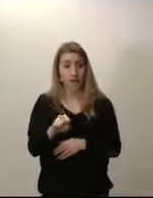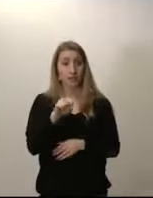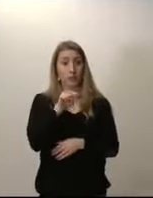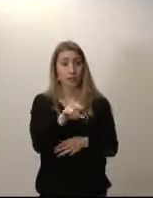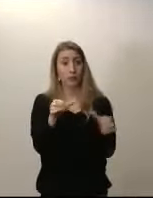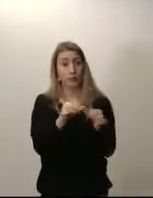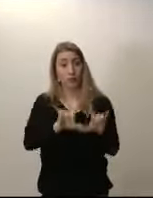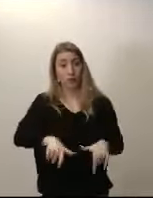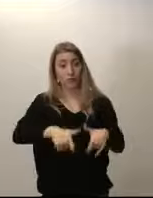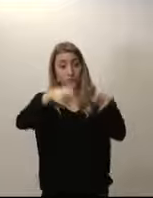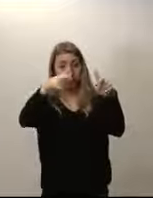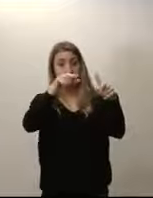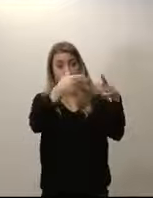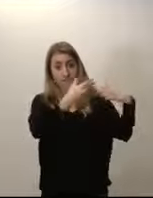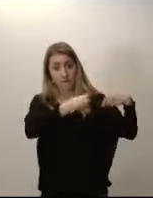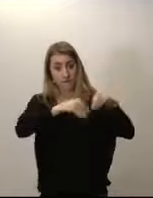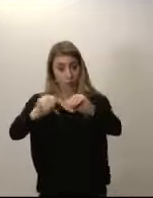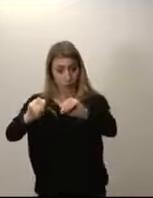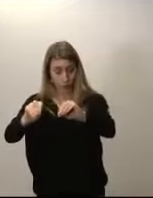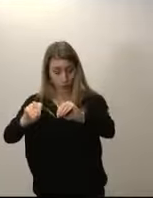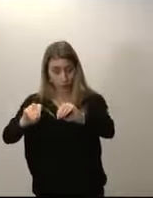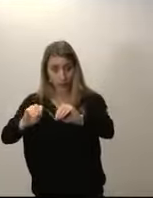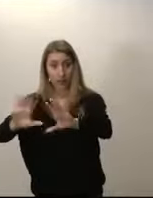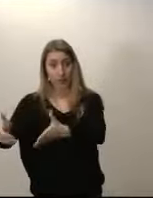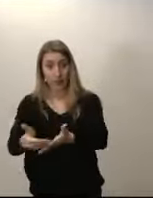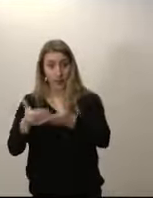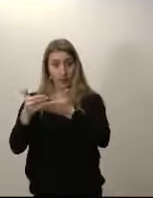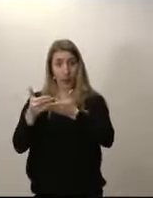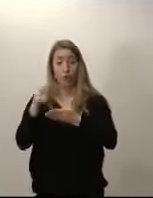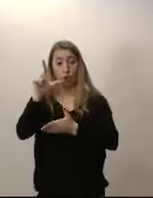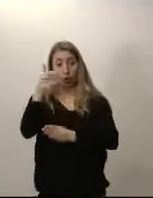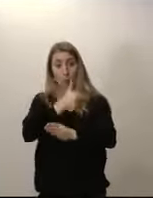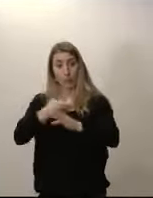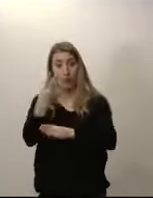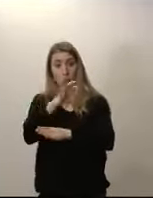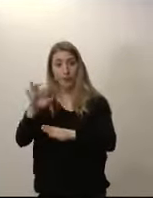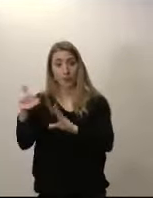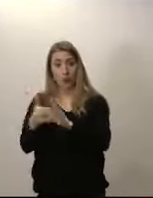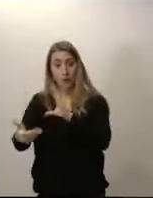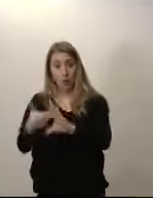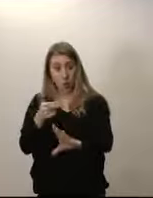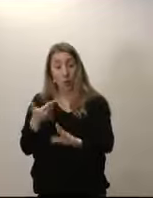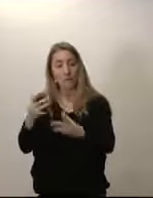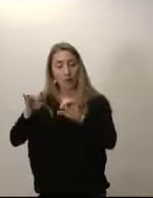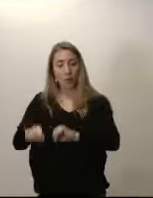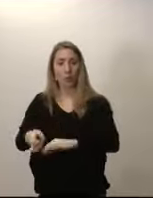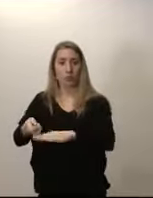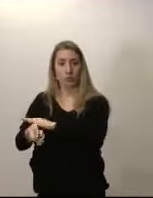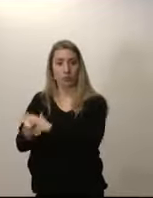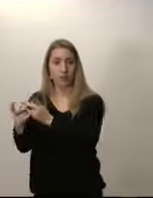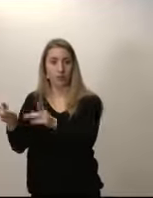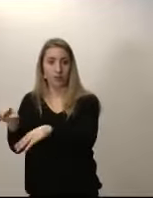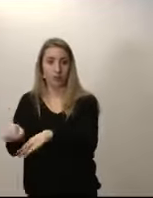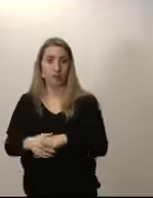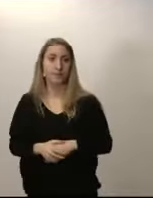bien immobilier et dispose de 2,4 millions d'euros pour rembourser la ville. Enfin, la